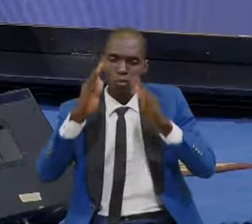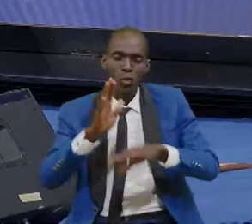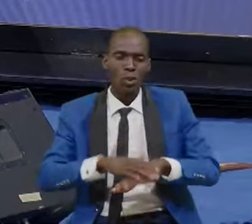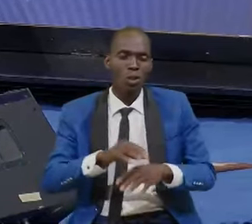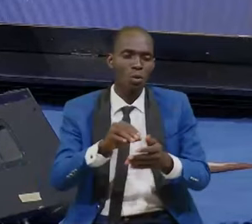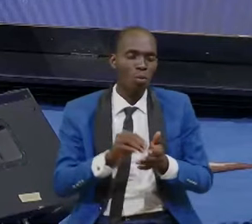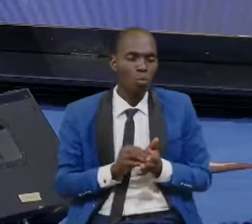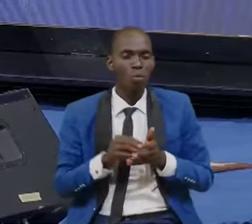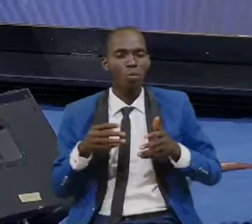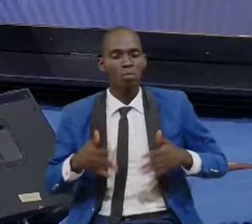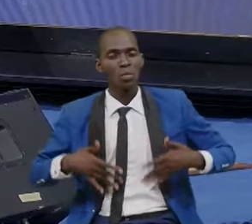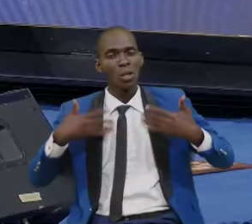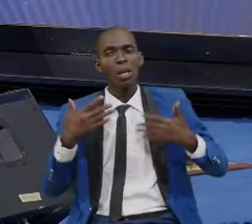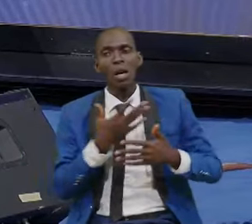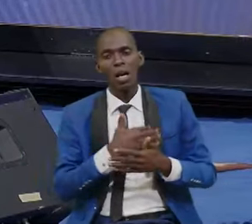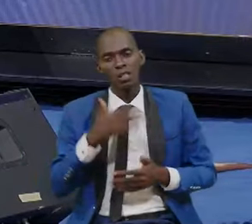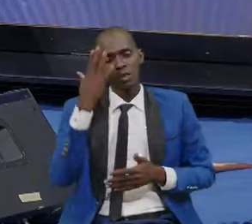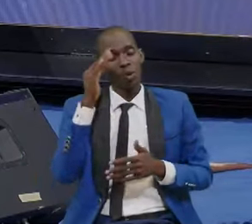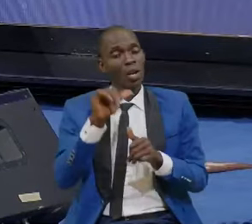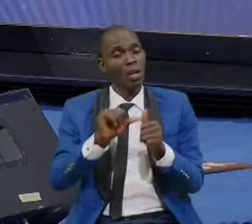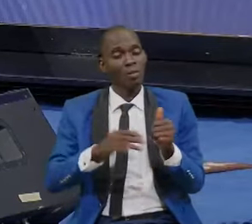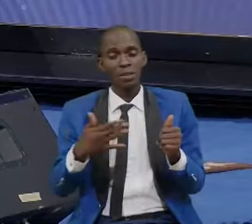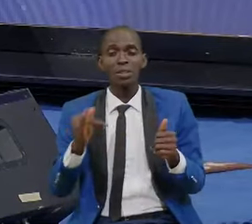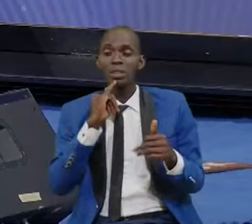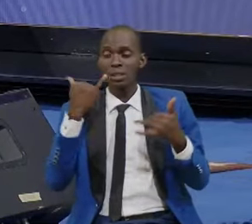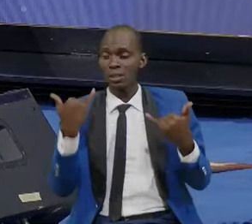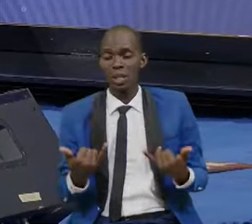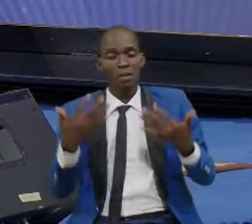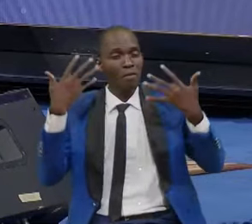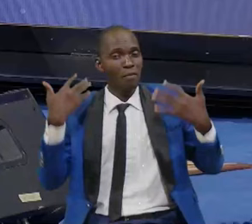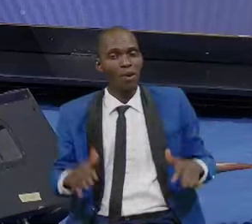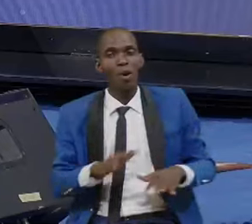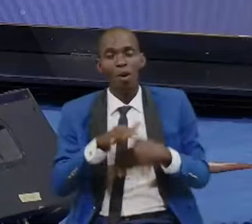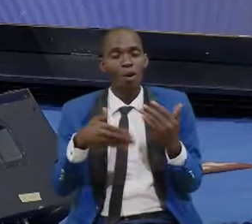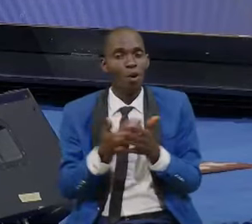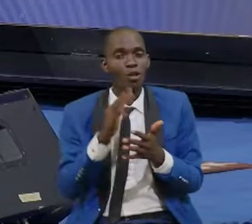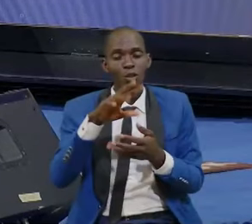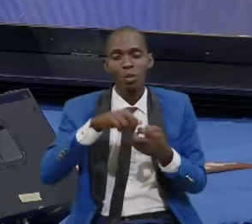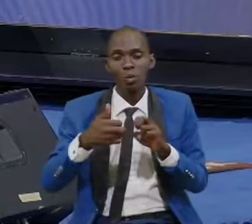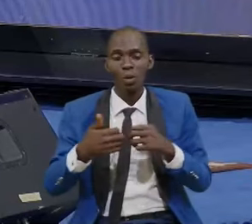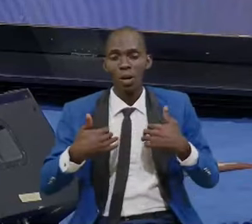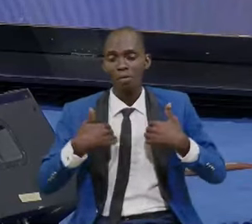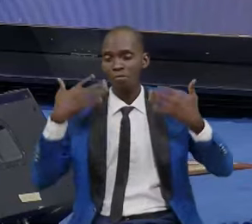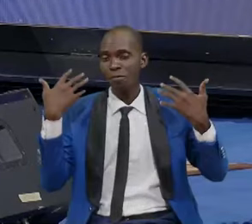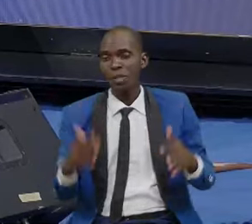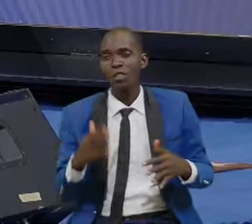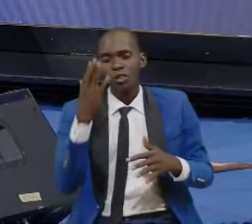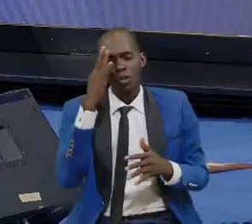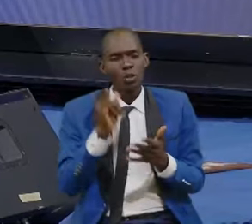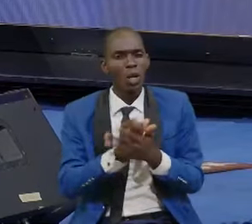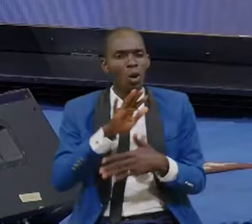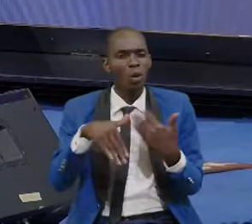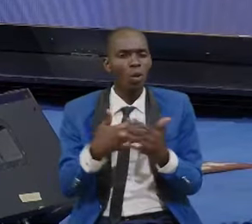ils savaient que tout était terminé, que tous leurs problèmes sont terminés, ils savaient que toutes les chaînes